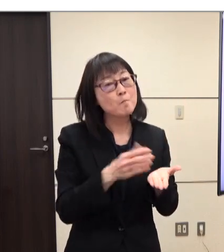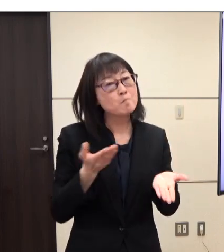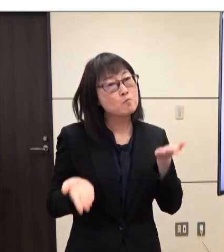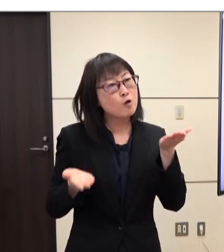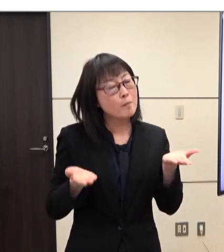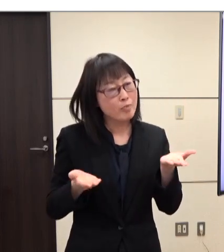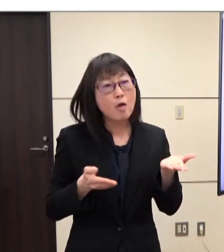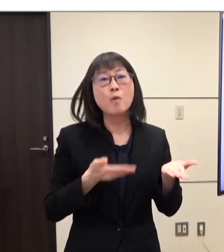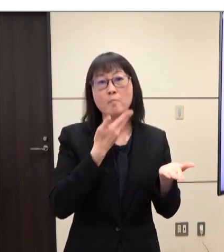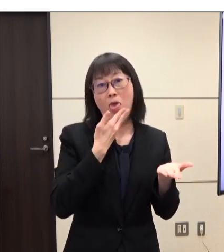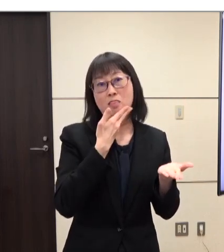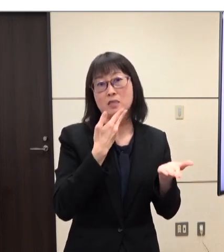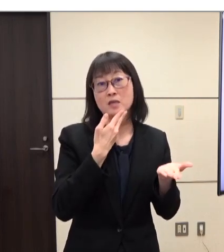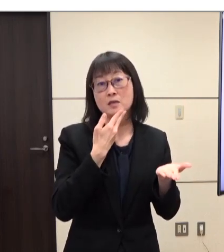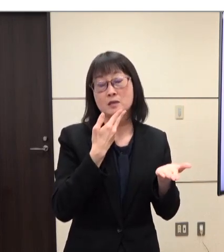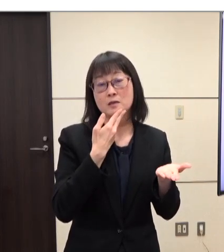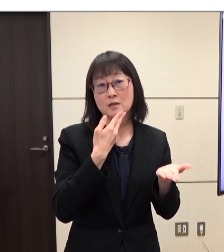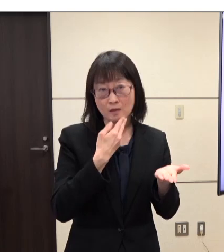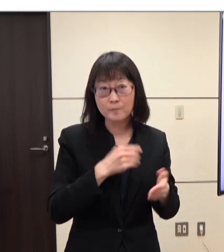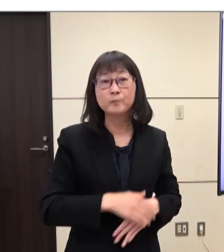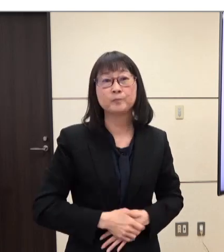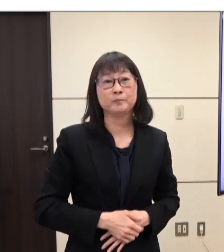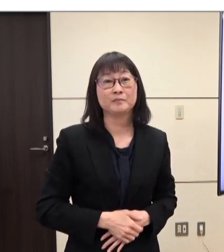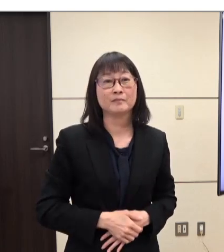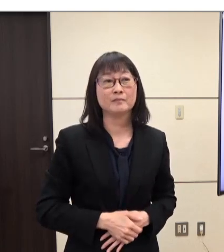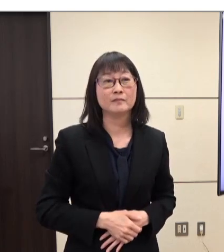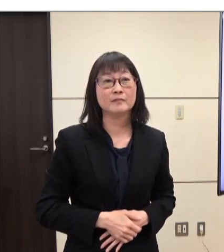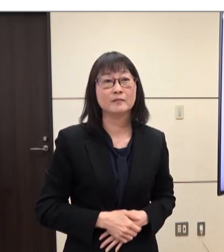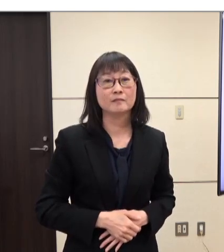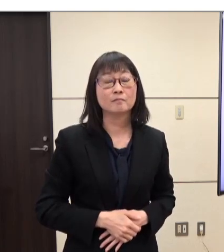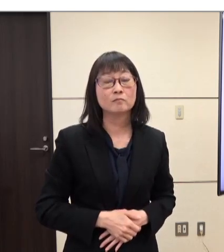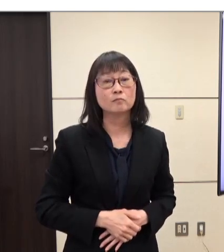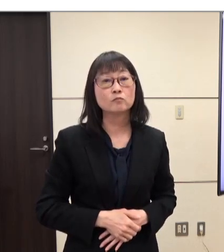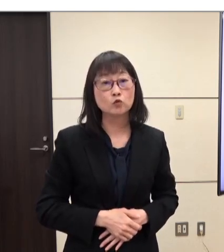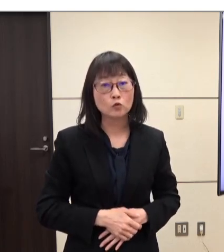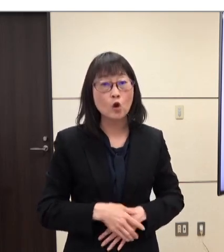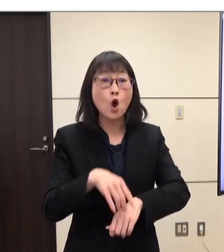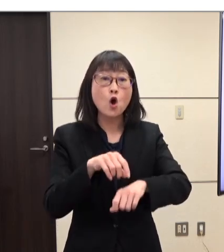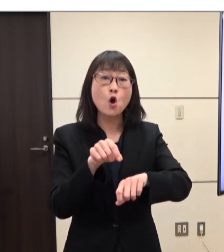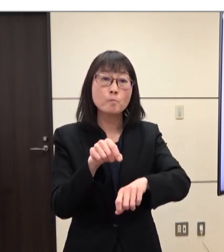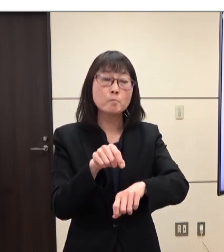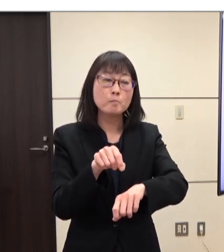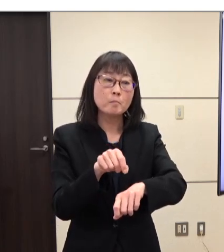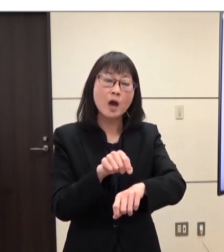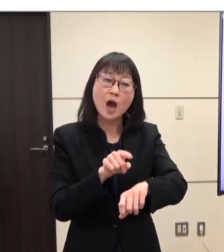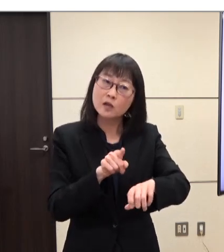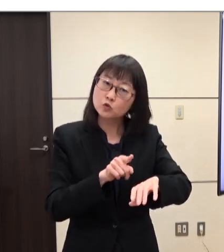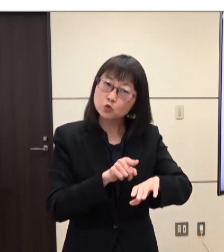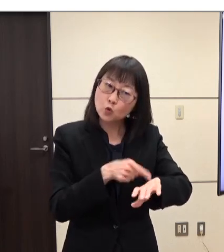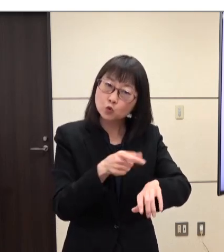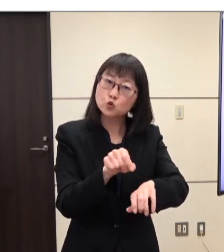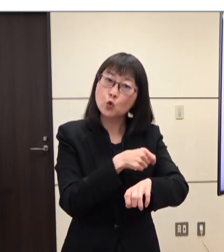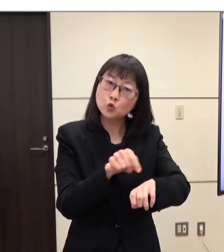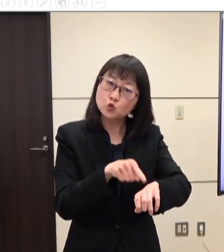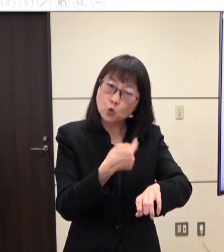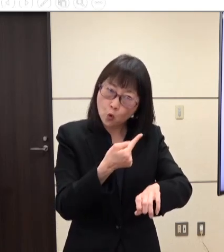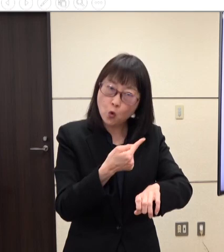今使っております。そしてこれの特徴はですね、やはり